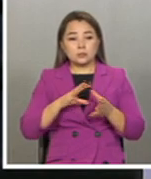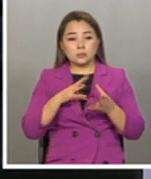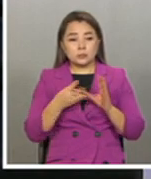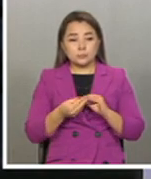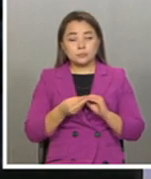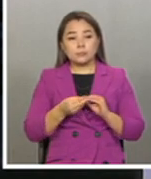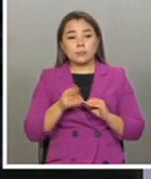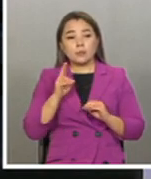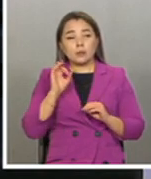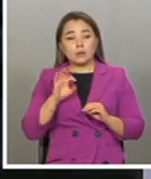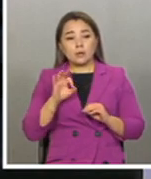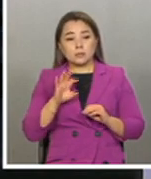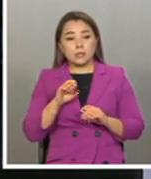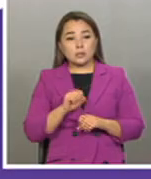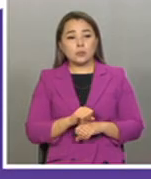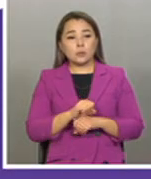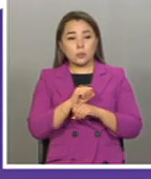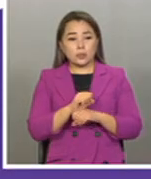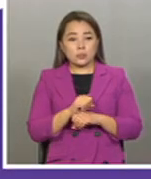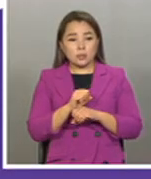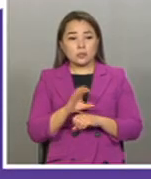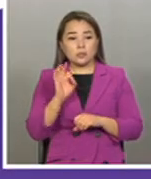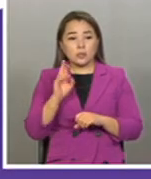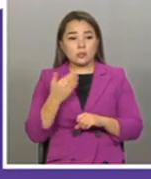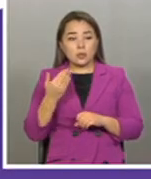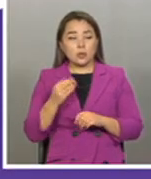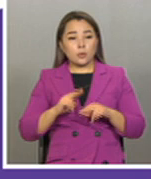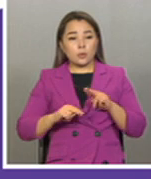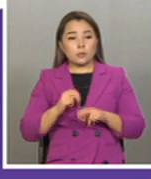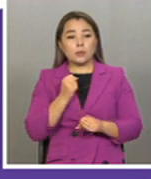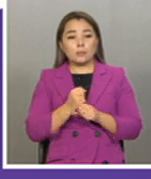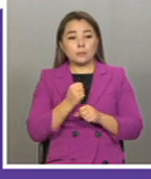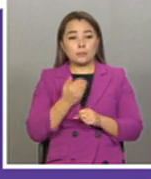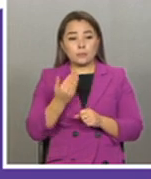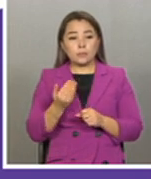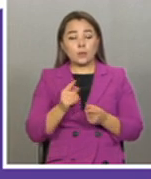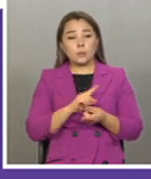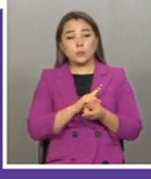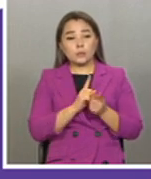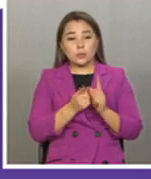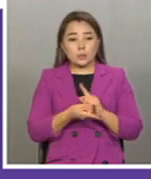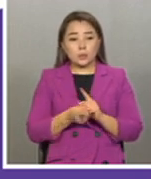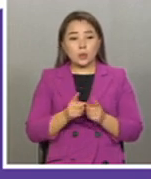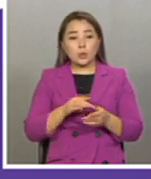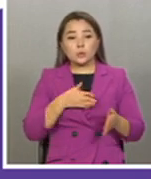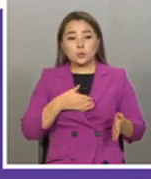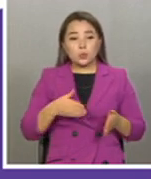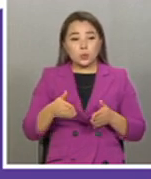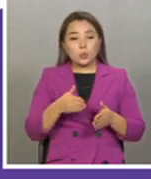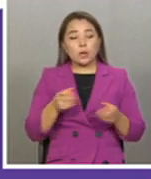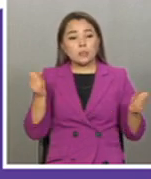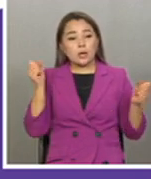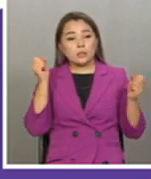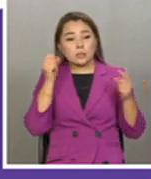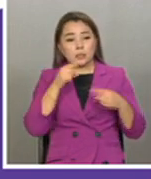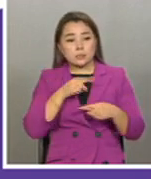қазан төңкерісінің әлеуметтік құрылымды өзгерту жолдарын